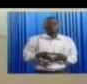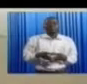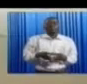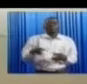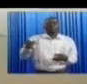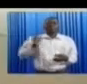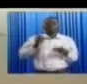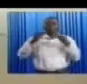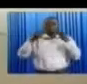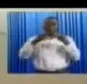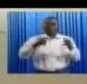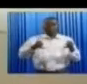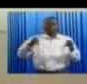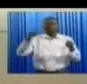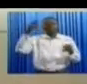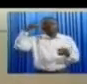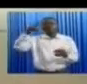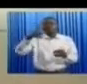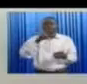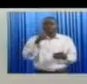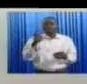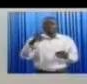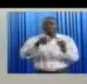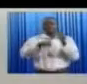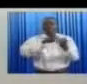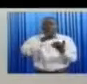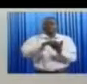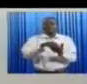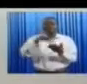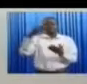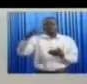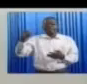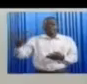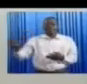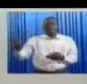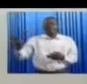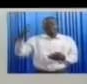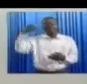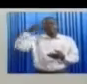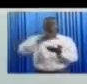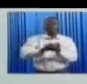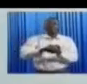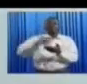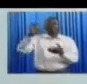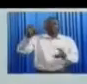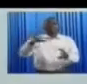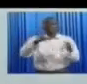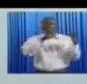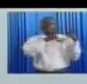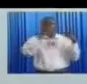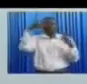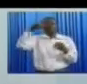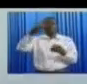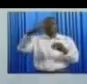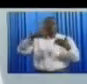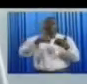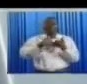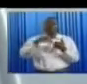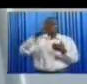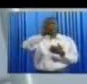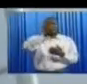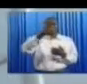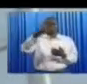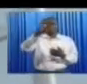Le barrage de Yakouta en plein Sahel burkinabé. C'est à partir de cette retenue d'eau et de ce château d'une capacité de 150 mètres